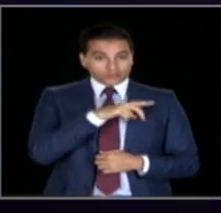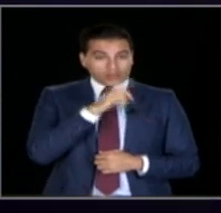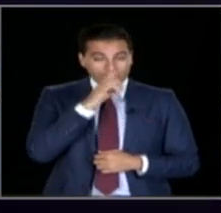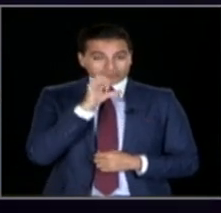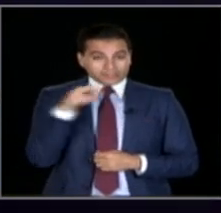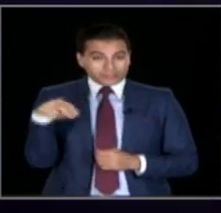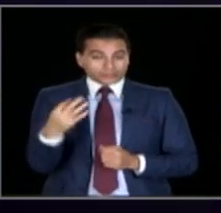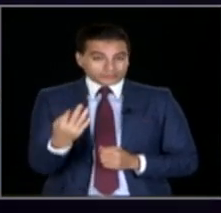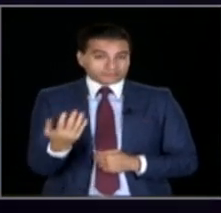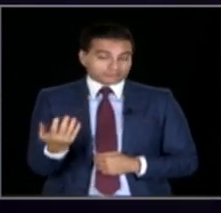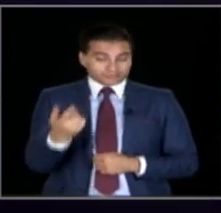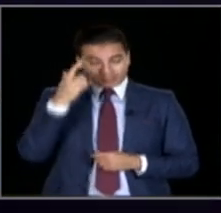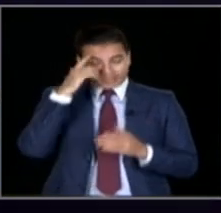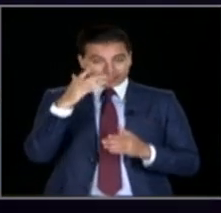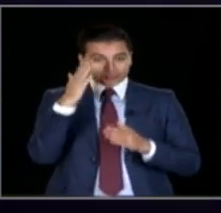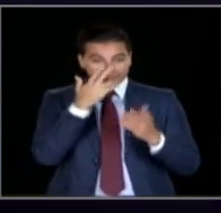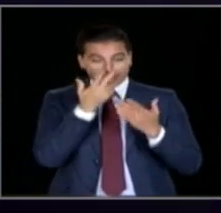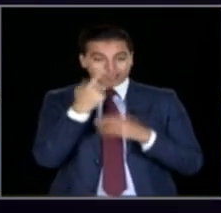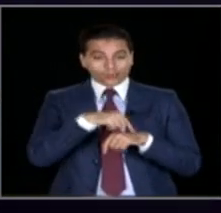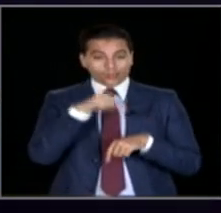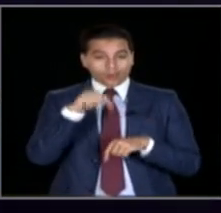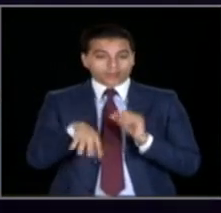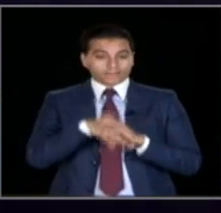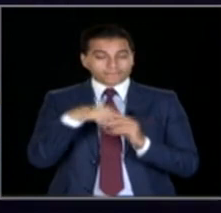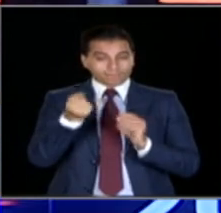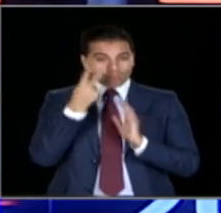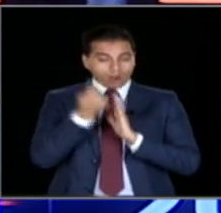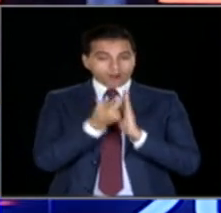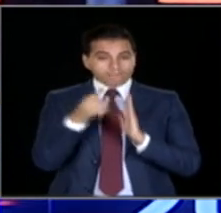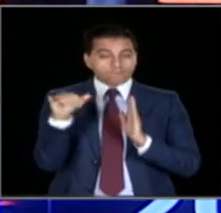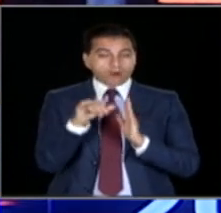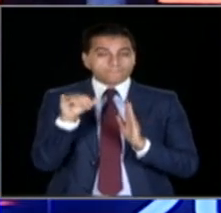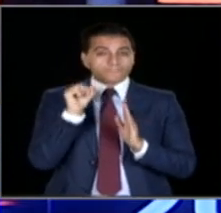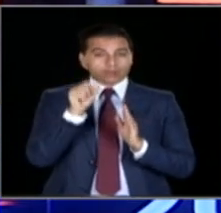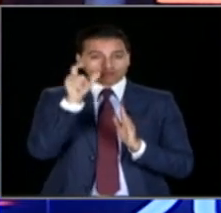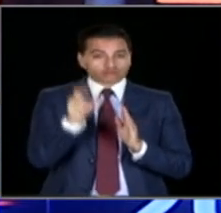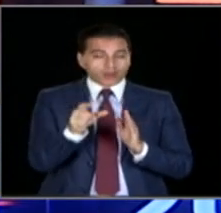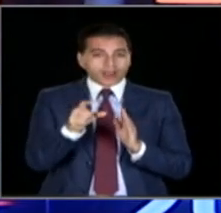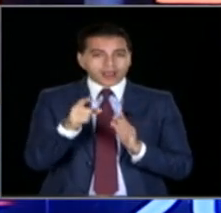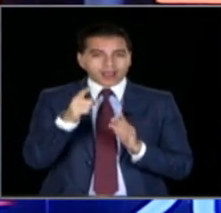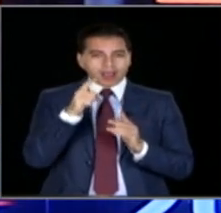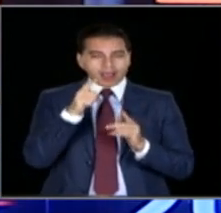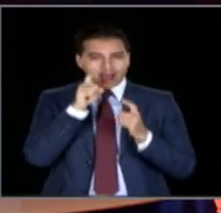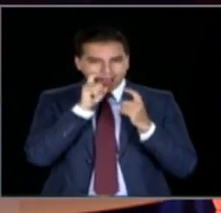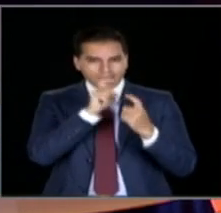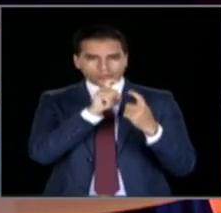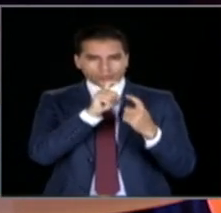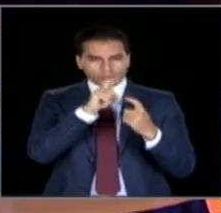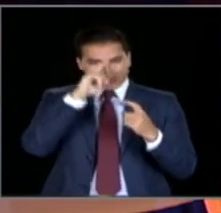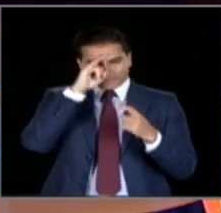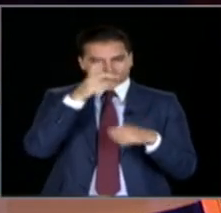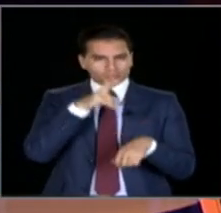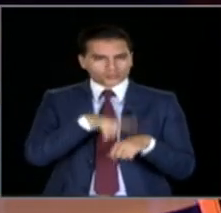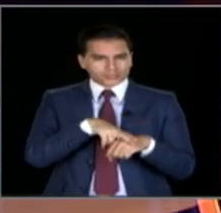1938، ركزوا في التاريخ. من أهم القصص عدو إبليس، أمام